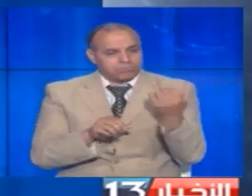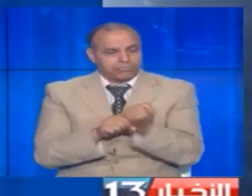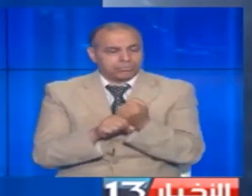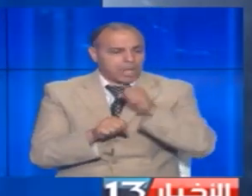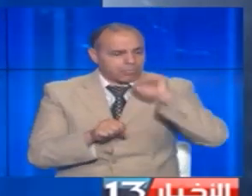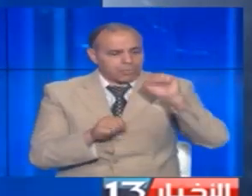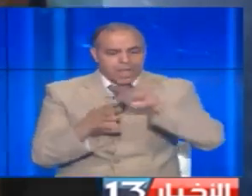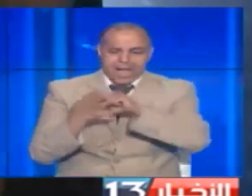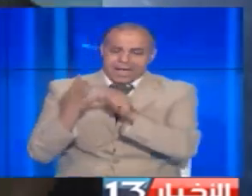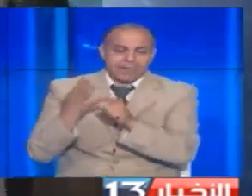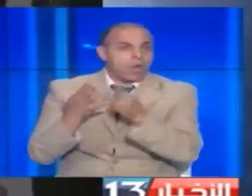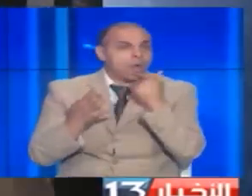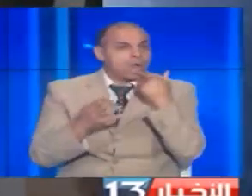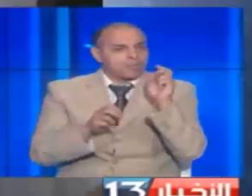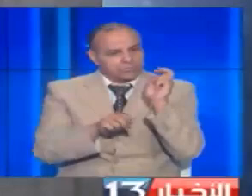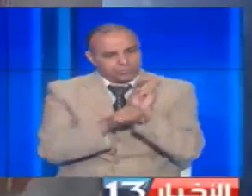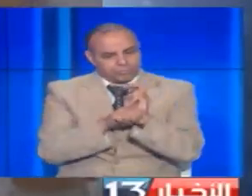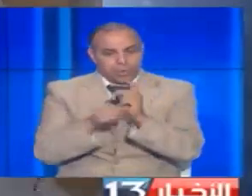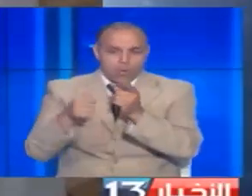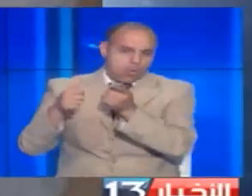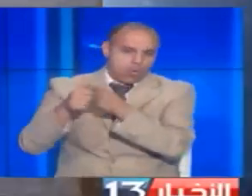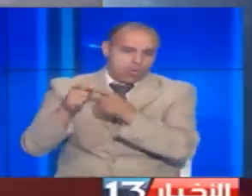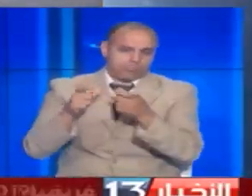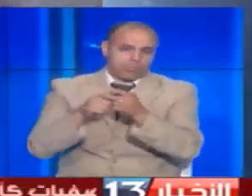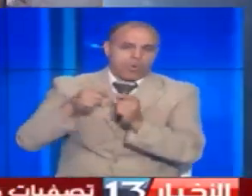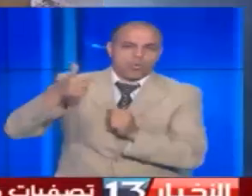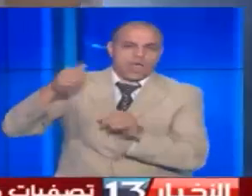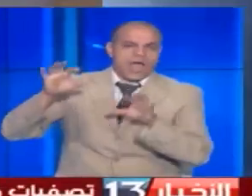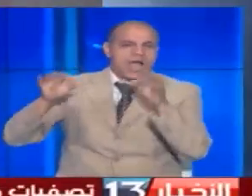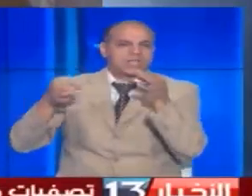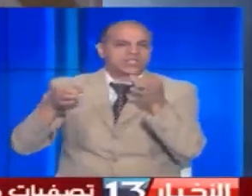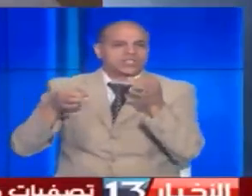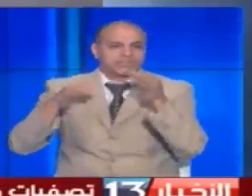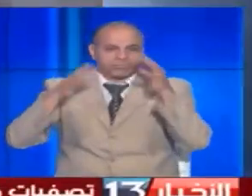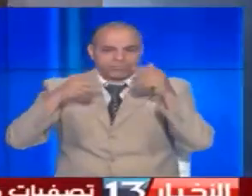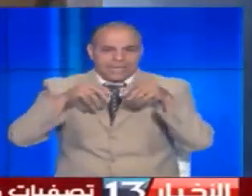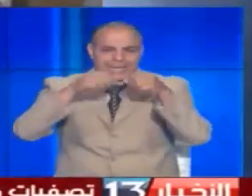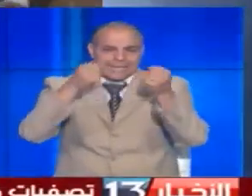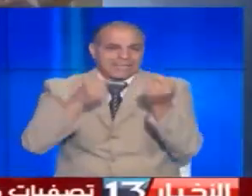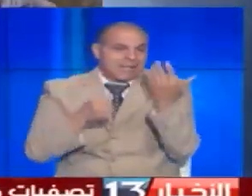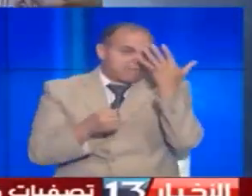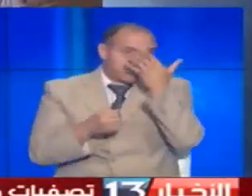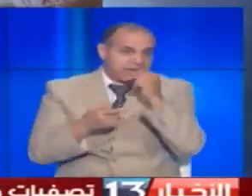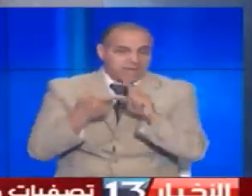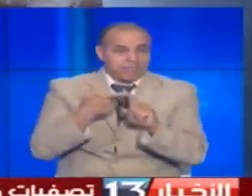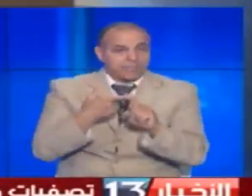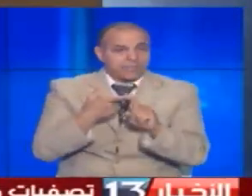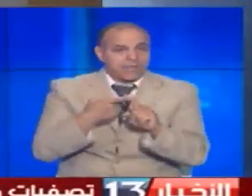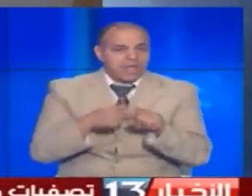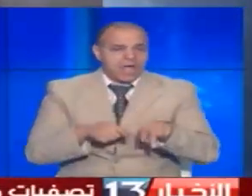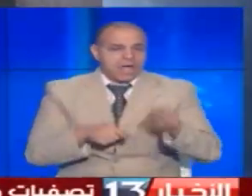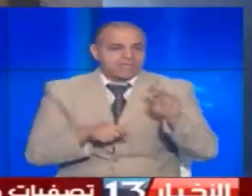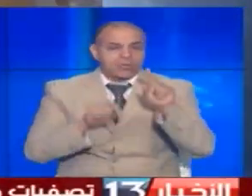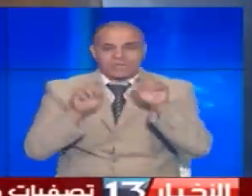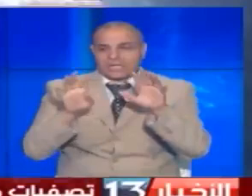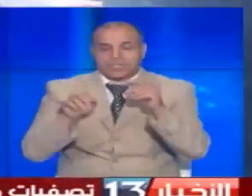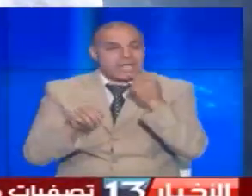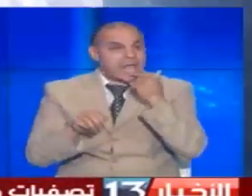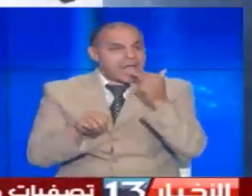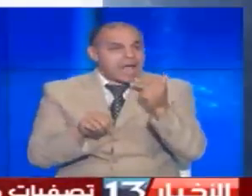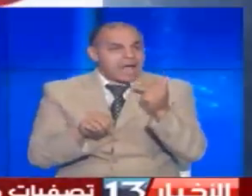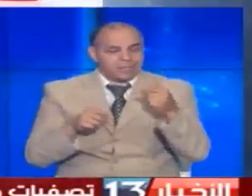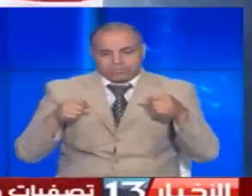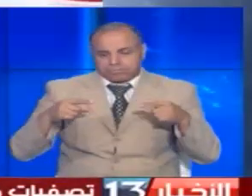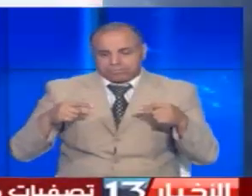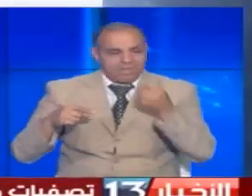رابع يبكيه في صداره مجموعته العاشره من تصفيه كاس امم افريقيا تسع عشره والفين عندما